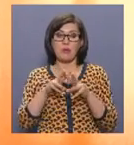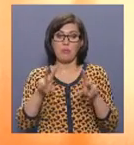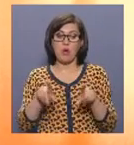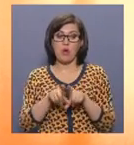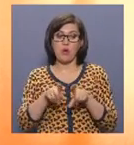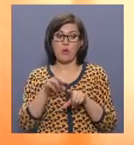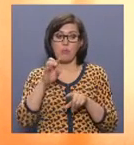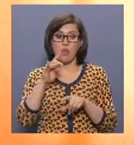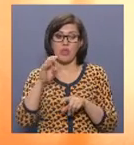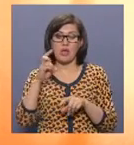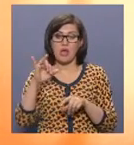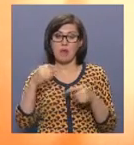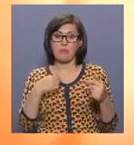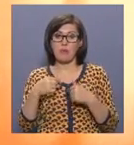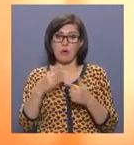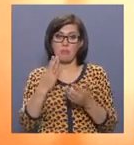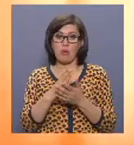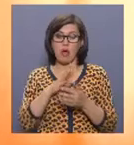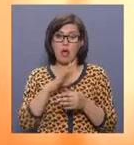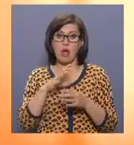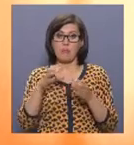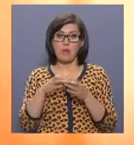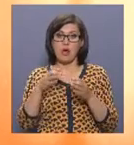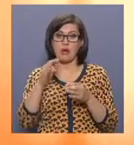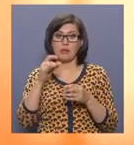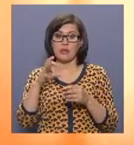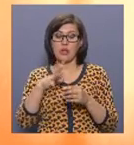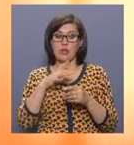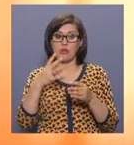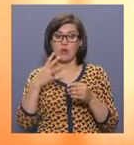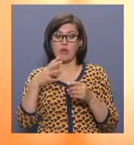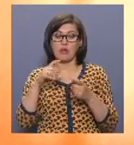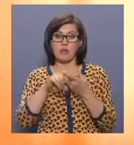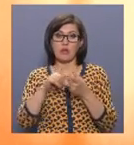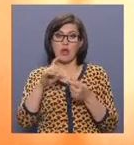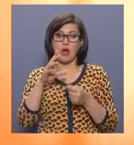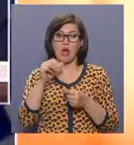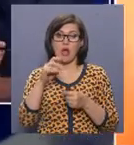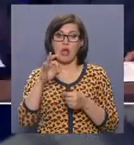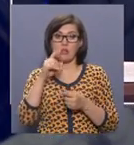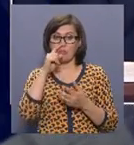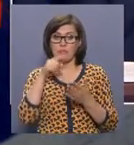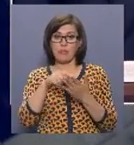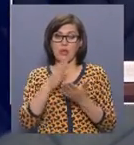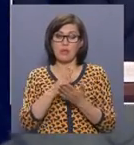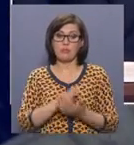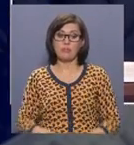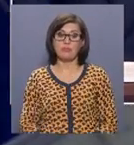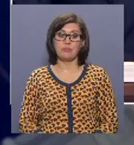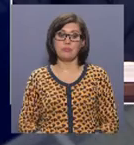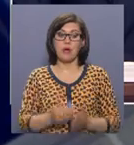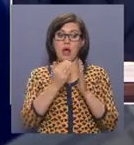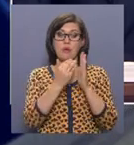министрлігі Вонна Крайдан зардап шексе, Қазақстанда хакерлердің құрығына қашаған түсіп қалған.